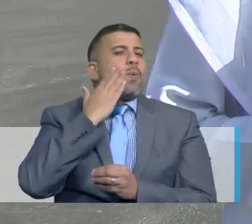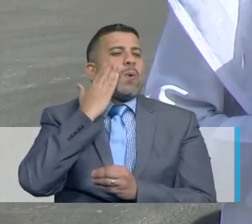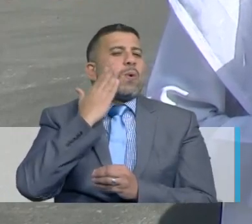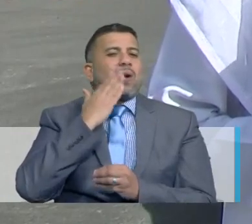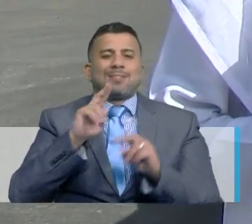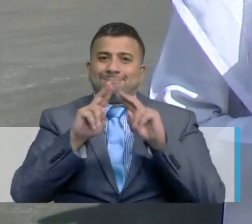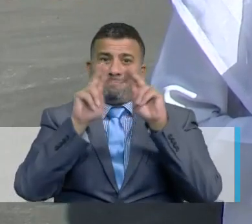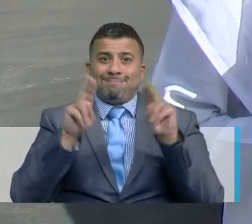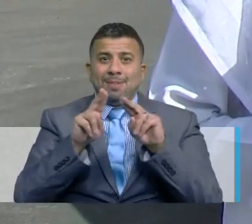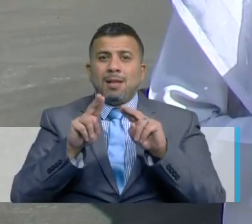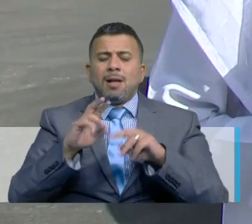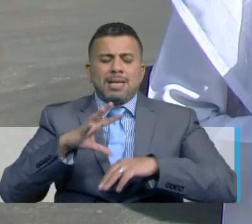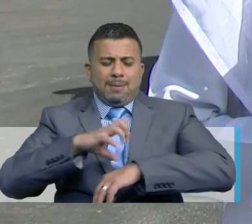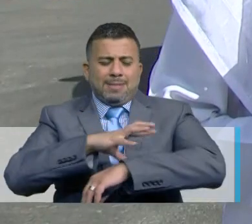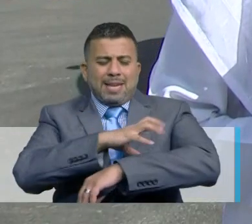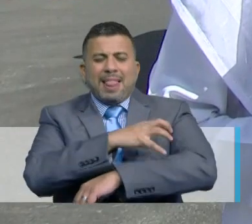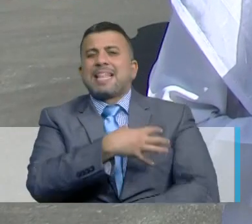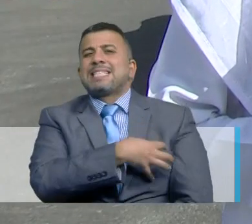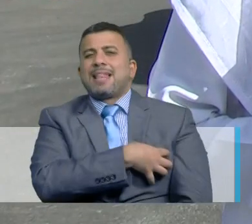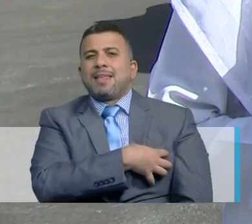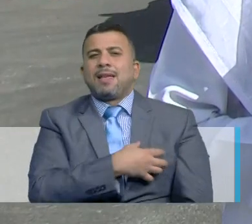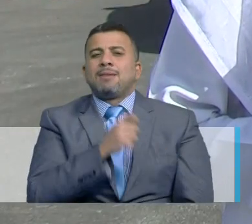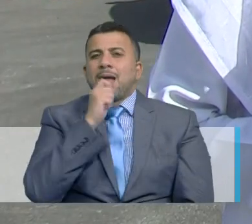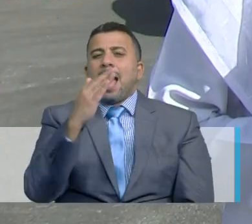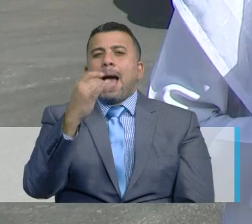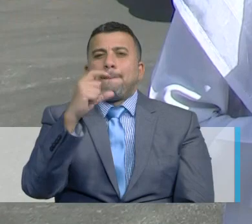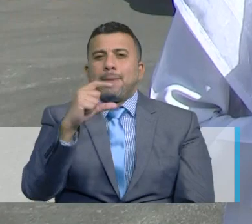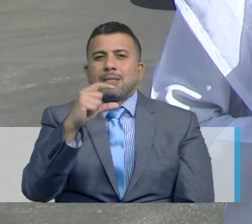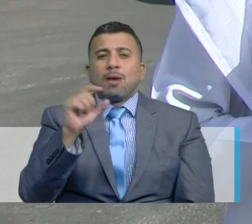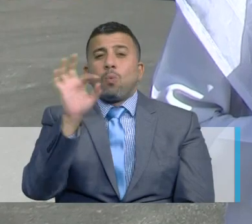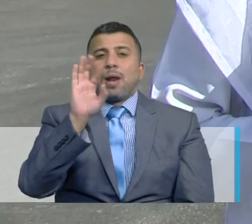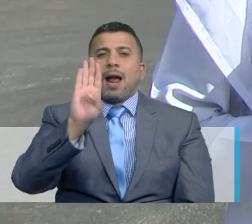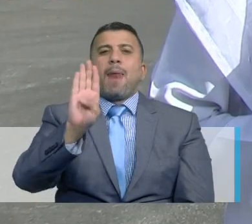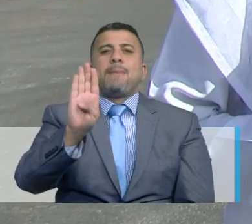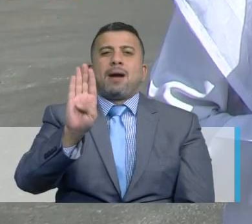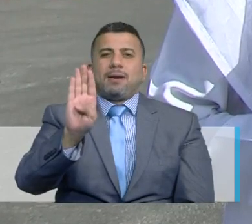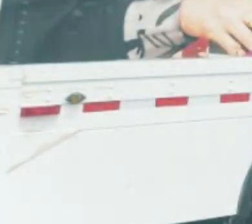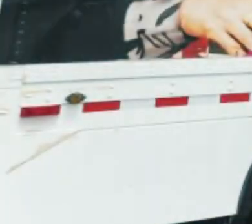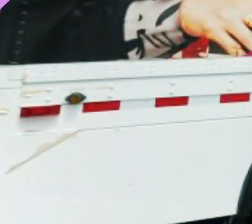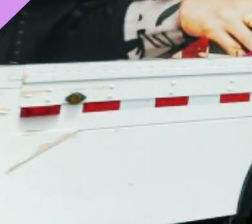والتوعية حول سرطان الثدي. لأخبار الدار، حمد الكندي، مدينة كلباء.